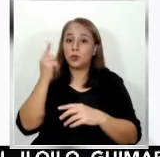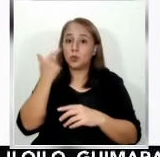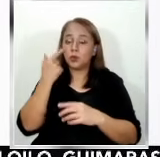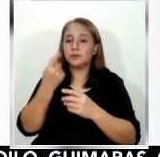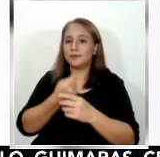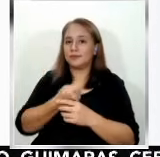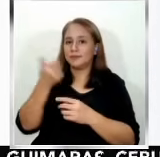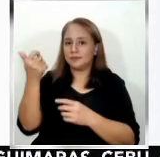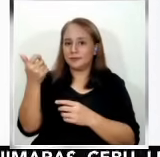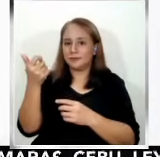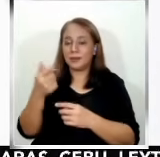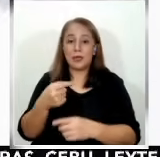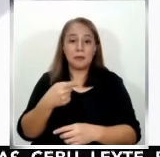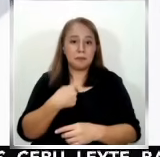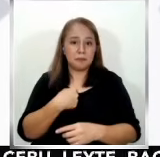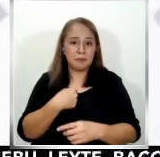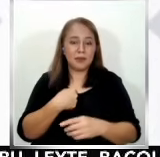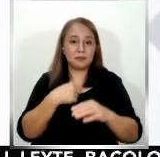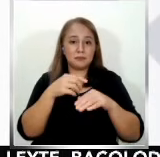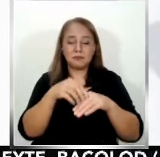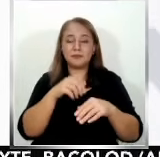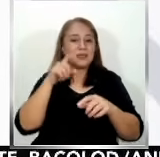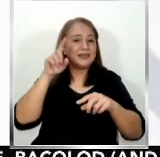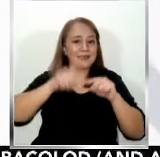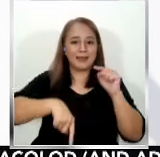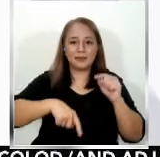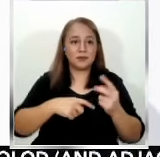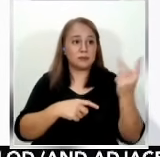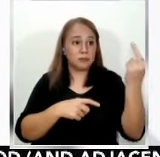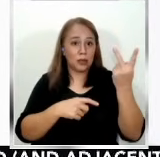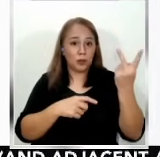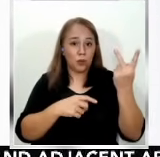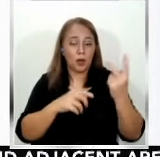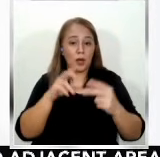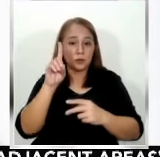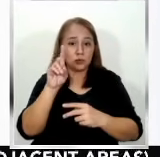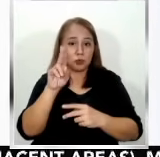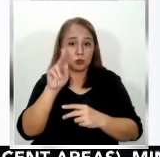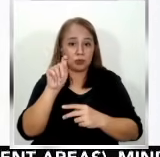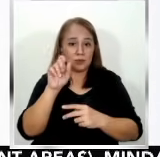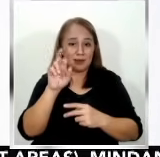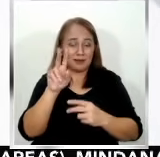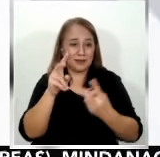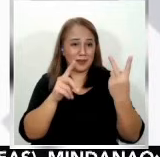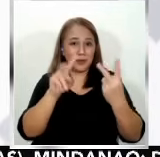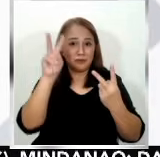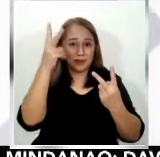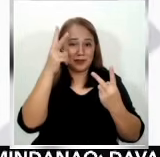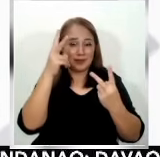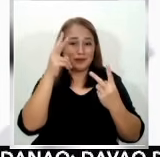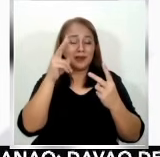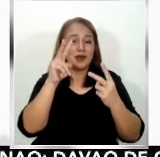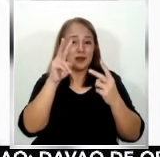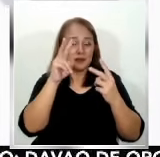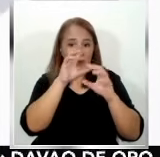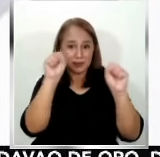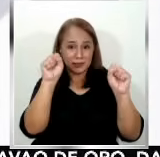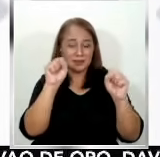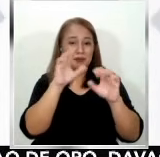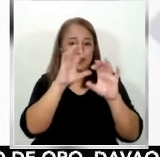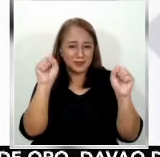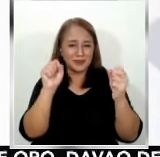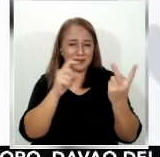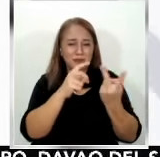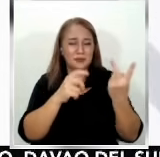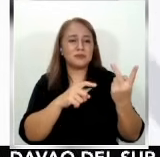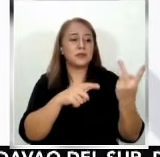sa delikadeza, hindi po pwedeng dalawang Duterte ang tatakbo. So if Sara runs, then she will have to choose her